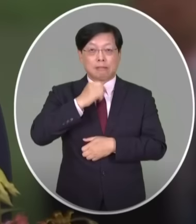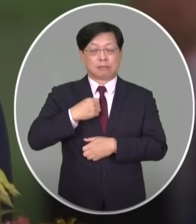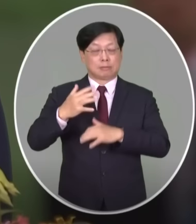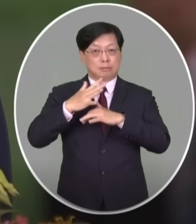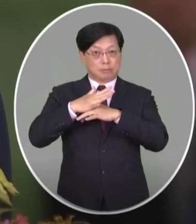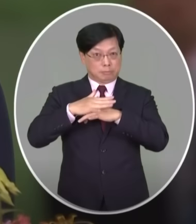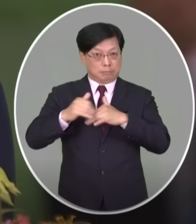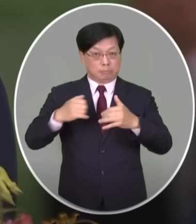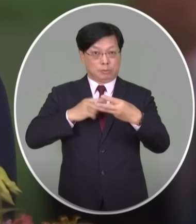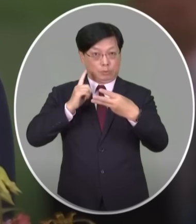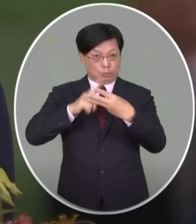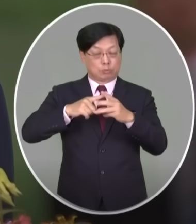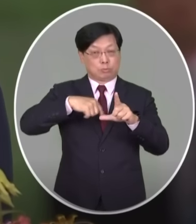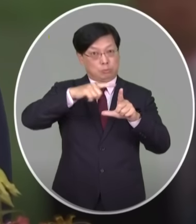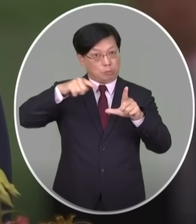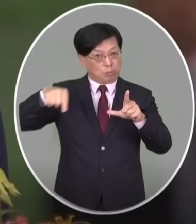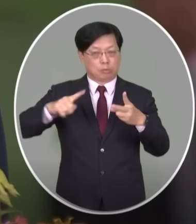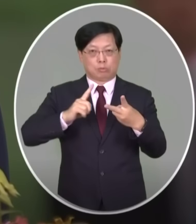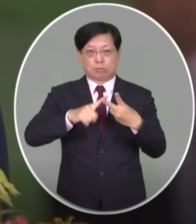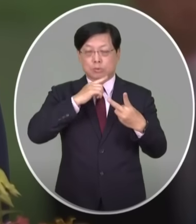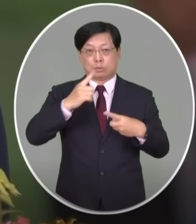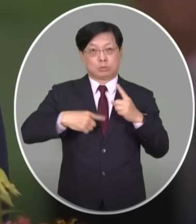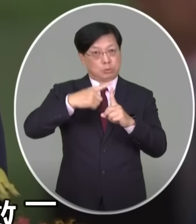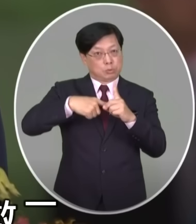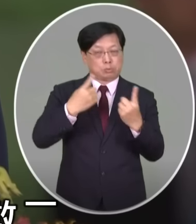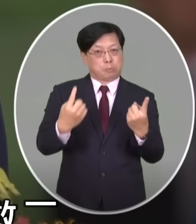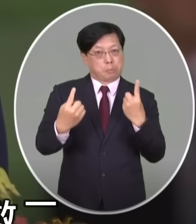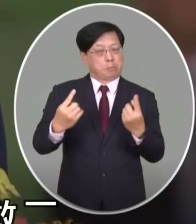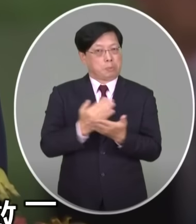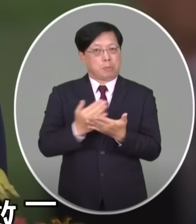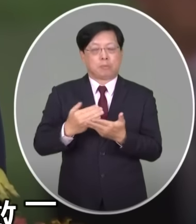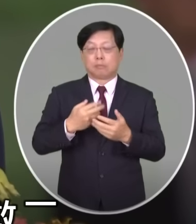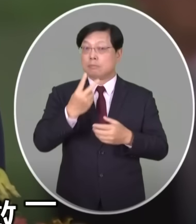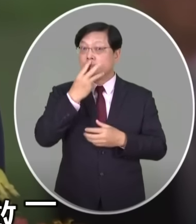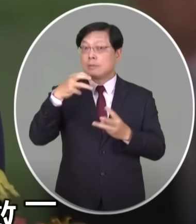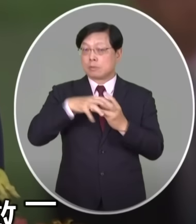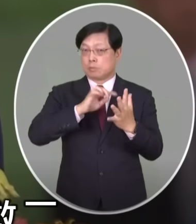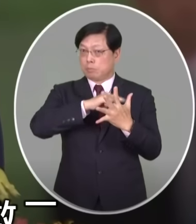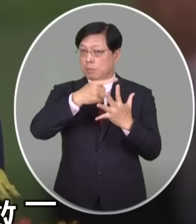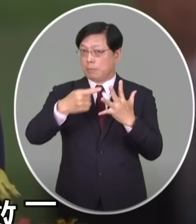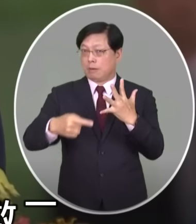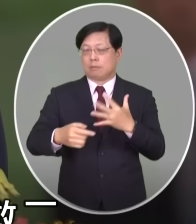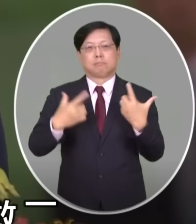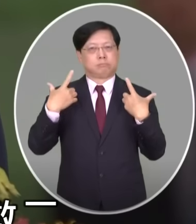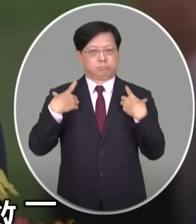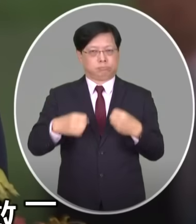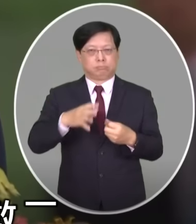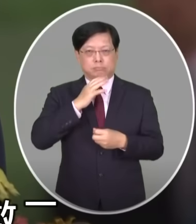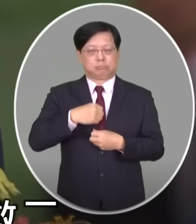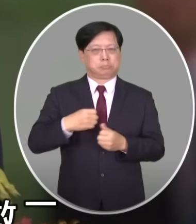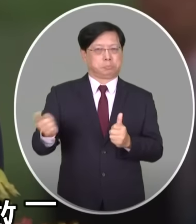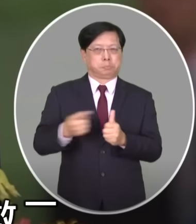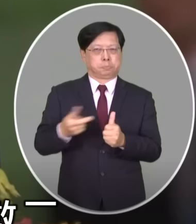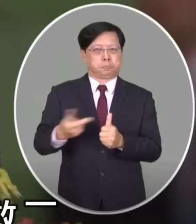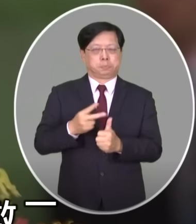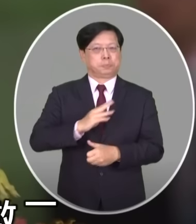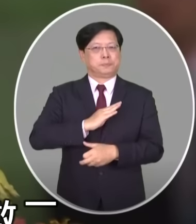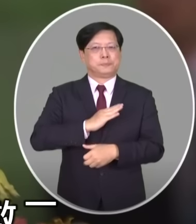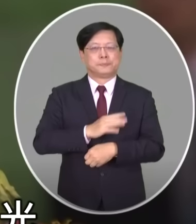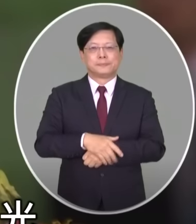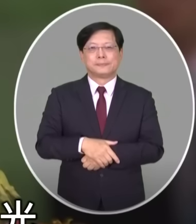数或是自由度的评比，在亚洲的排名都是数一数